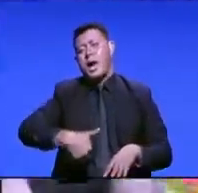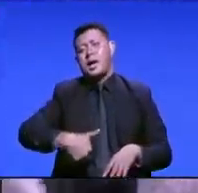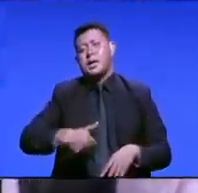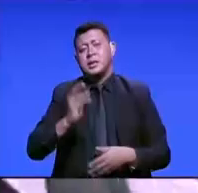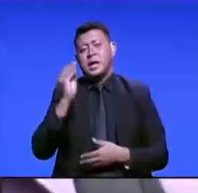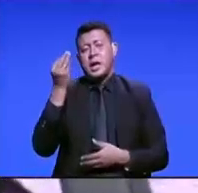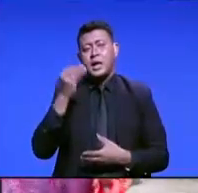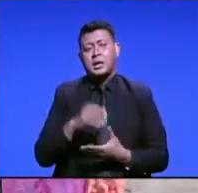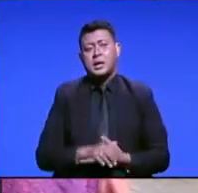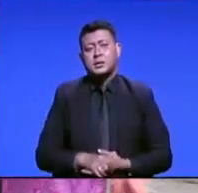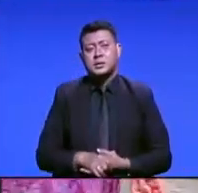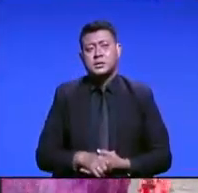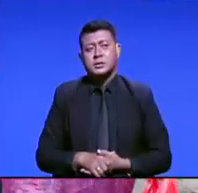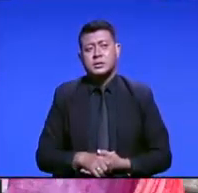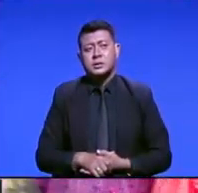kota.